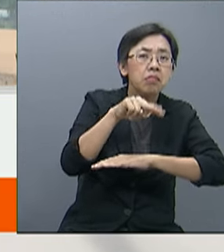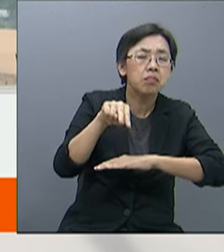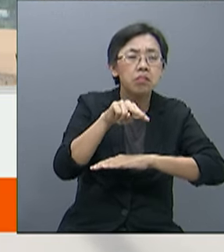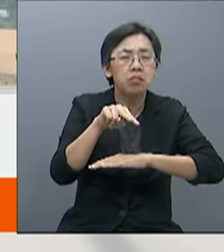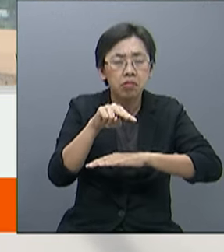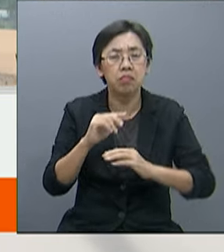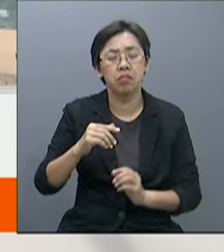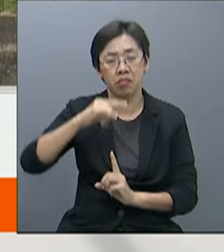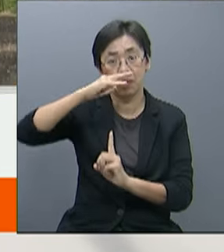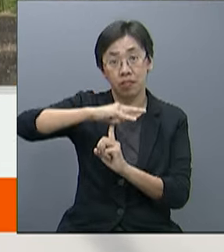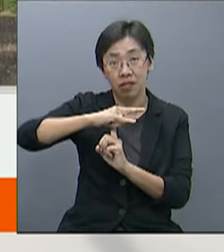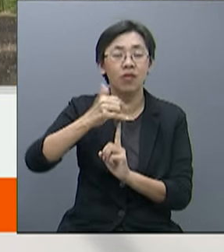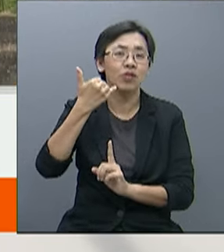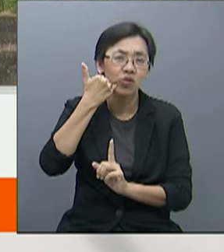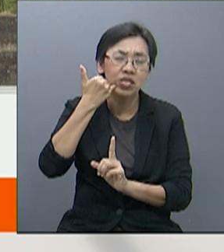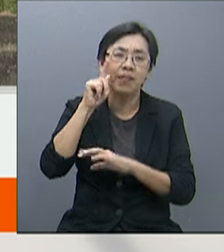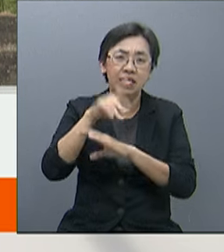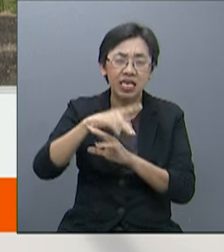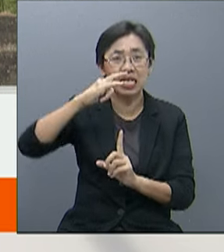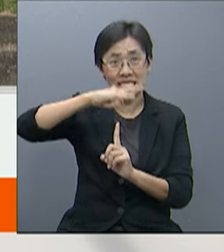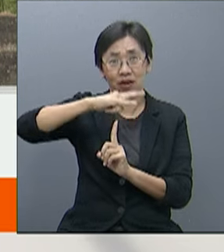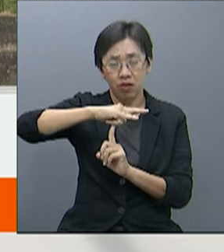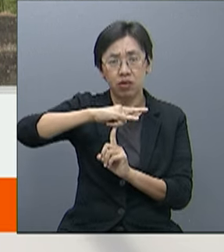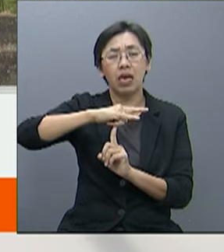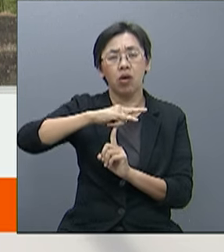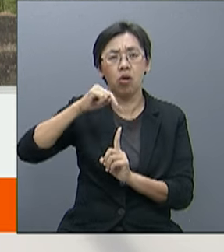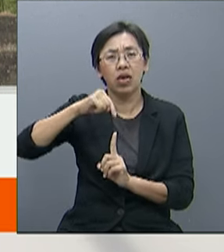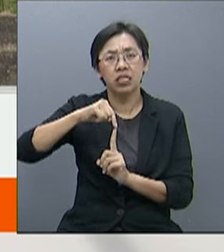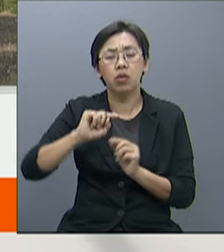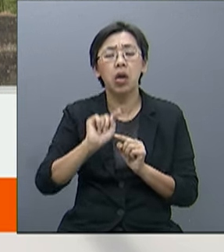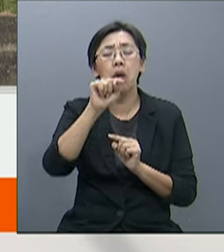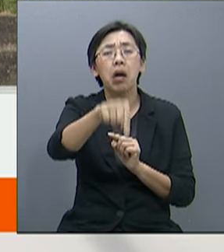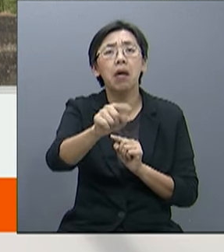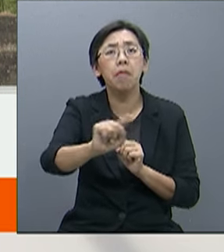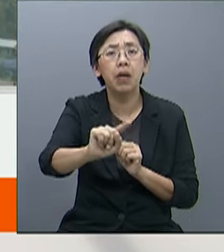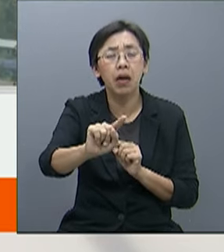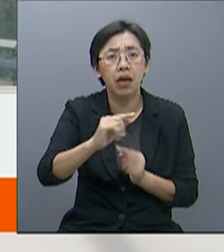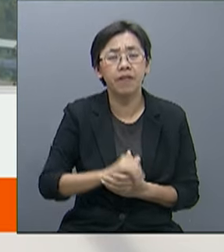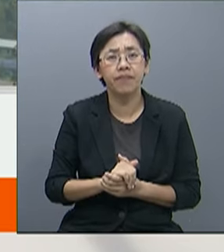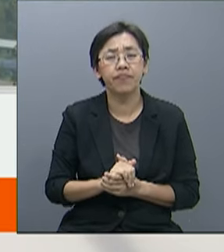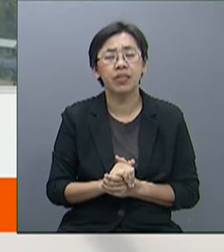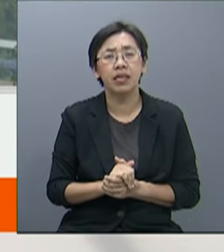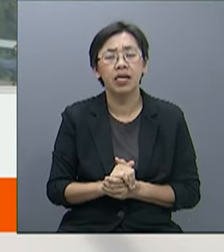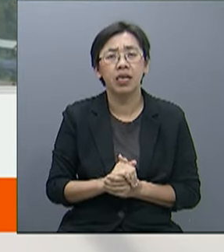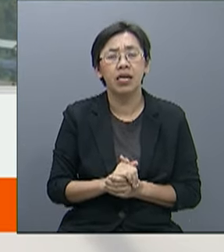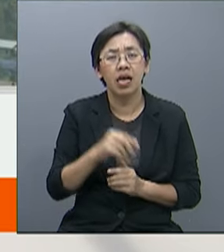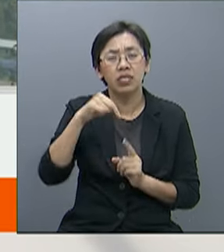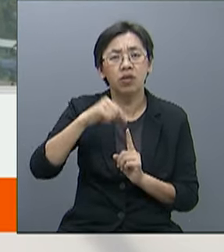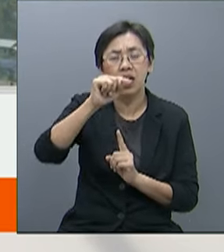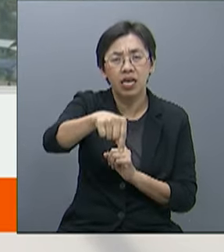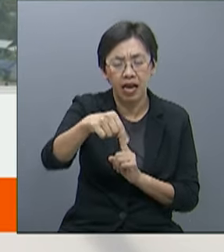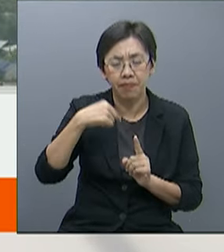เสาสัญญาณโทรศัพท์เราเนี่ยมันใกล้กับเขตพวกนี้หรือเปล่าซึ่งก็ปรากฏว่าเราไปมาสองที่นะครับก็เห็นว่ามัน